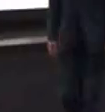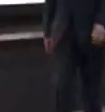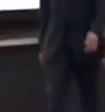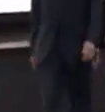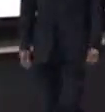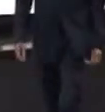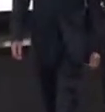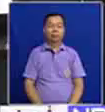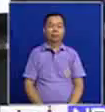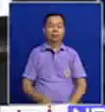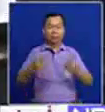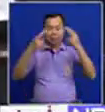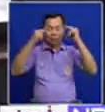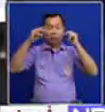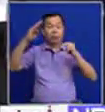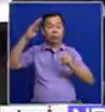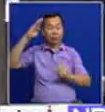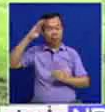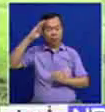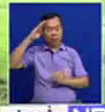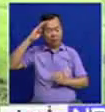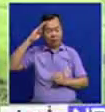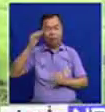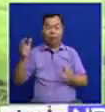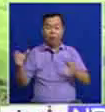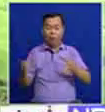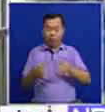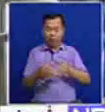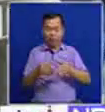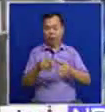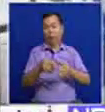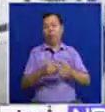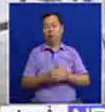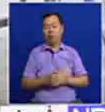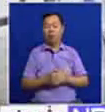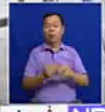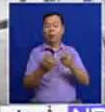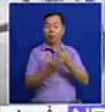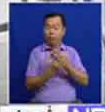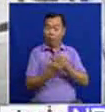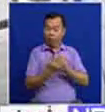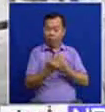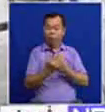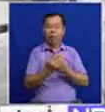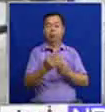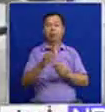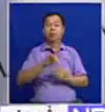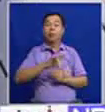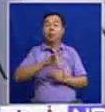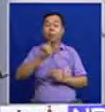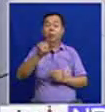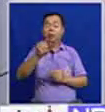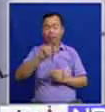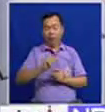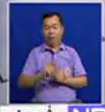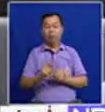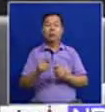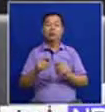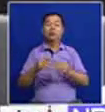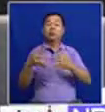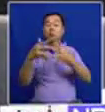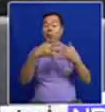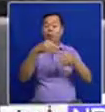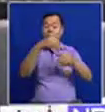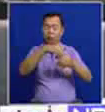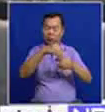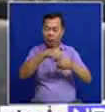พลเอกประยุทธ์จันทร์โอชานายกรัฐมนตรีพร้อมด้วยนางนราพรจันทร์โอชาภริยาได้เดินทางไปยังกราวซีโร่เพื่อวางพวงมา